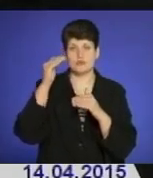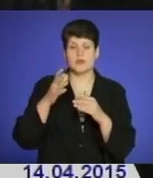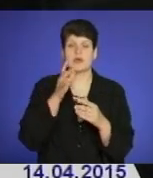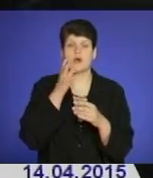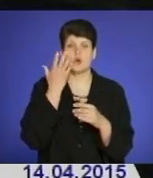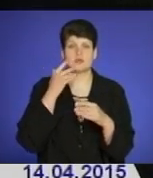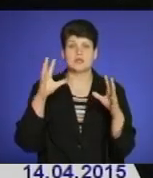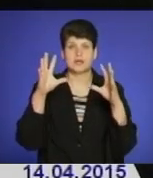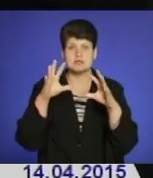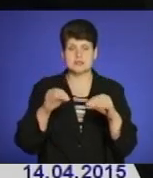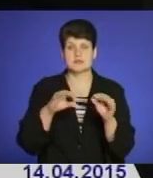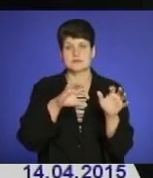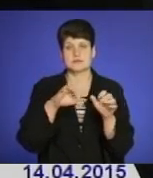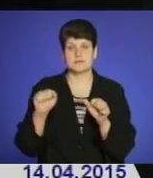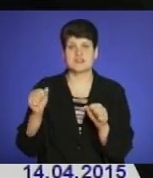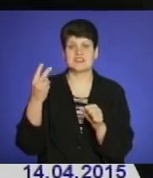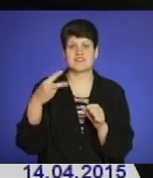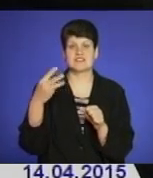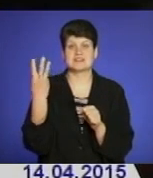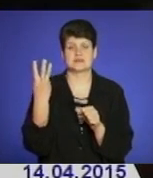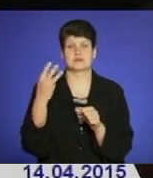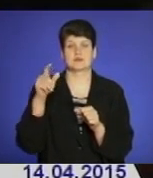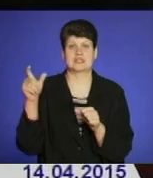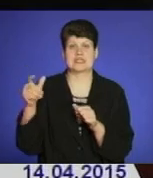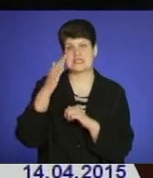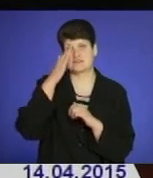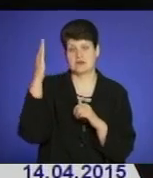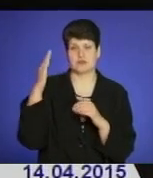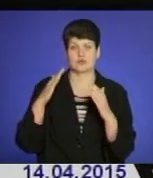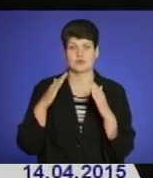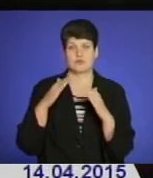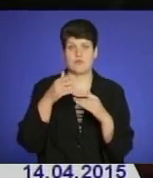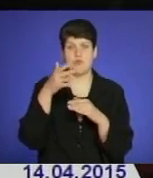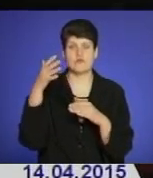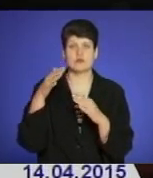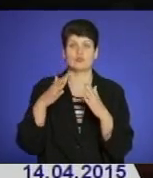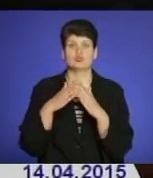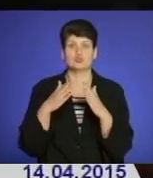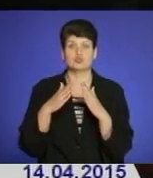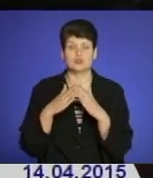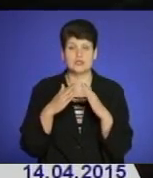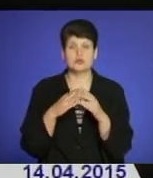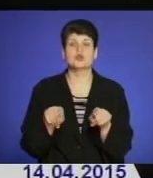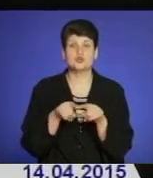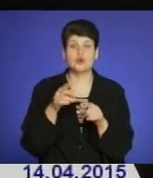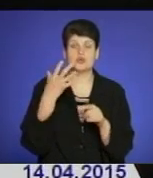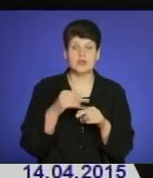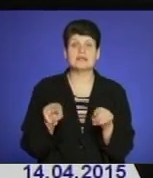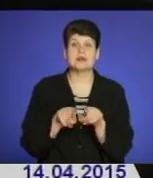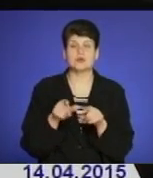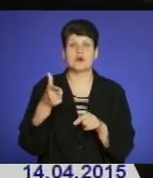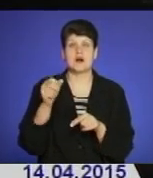гасіння пожежі евакуювали 23 мешканці з верхніх поверхів будинку. Того ж дня ліквідували пожежі в селі